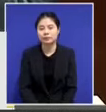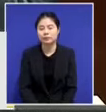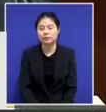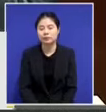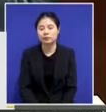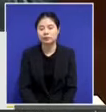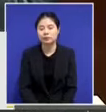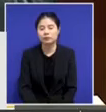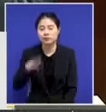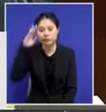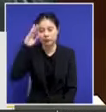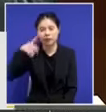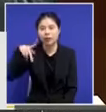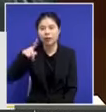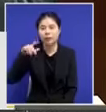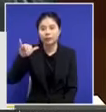พลเอกประยุทธ์จันทร์โอชาครับ